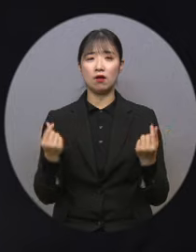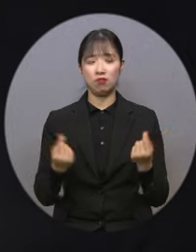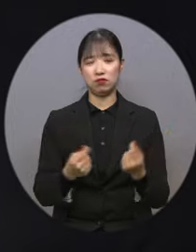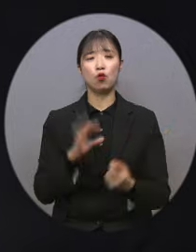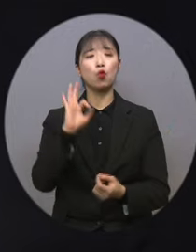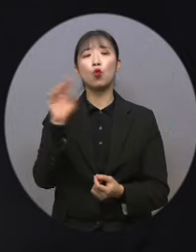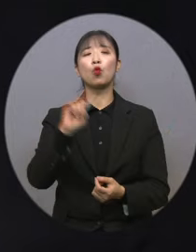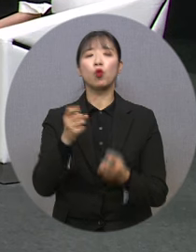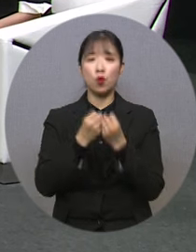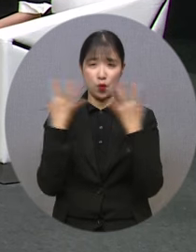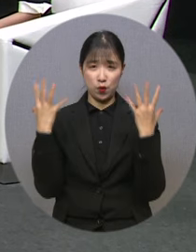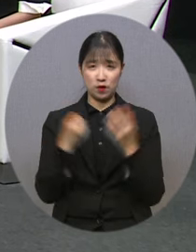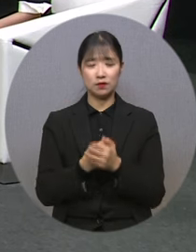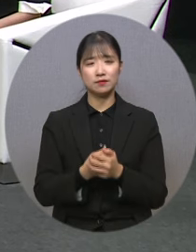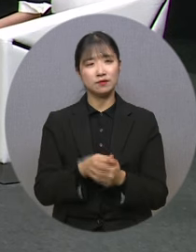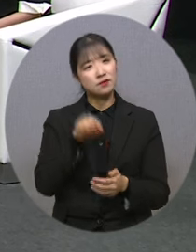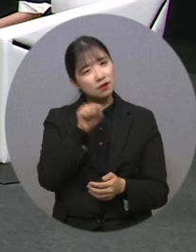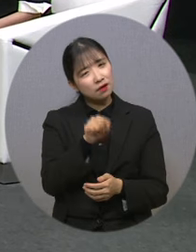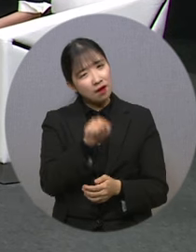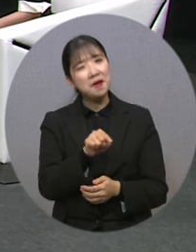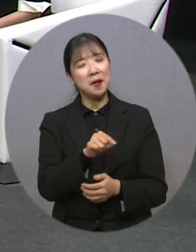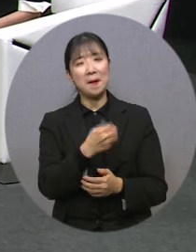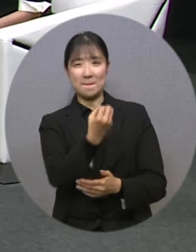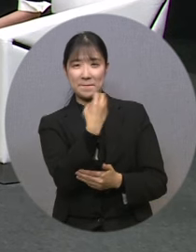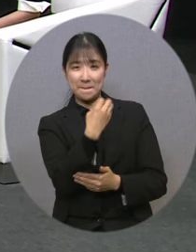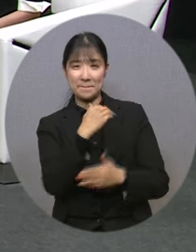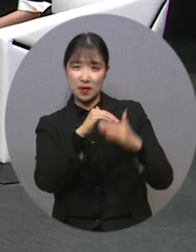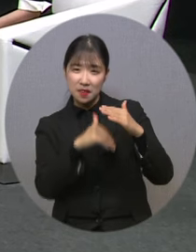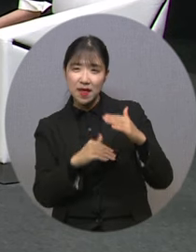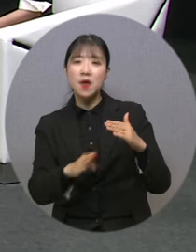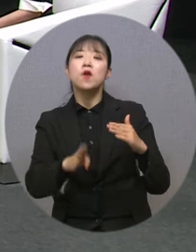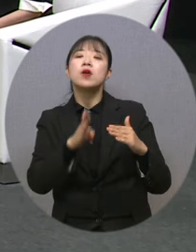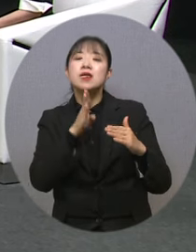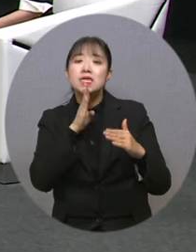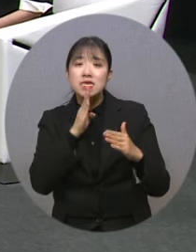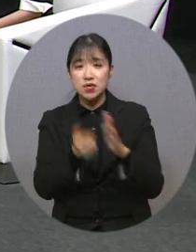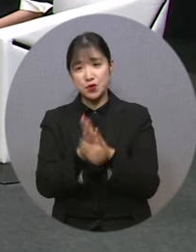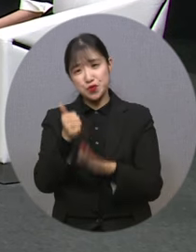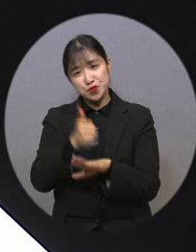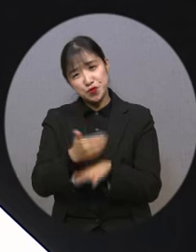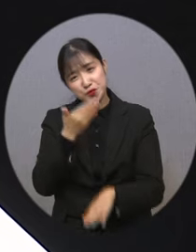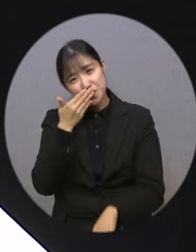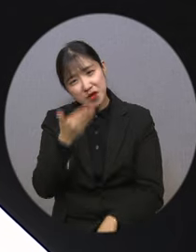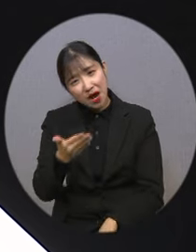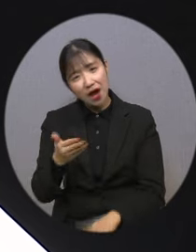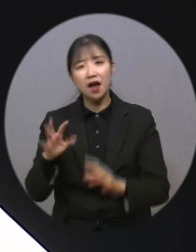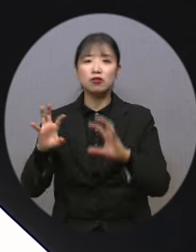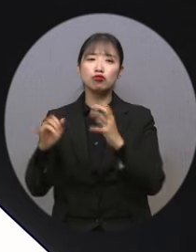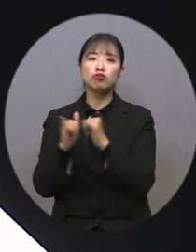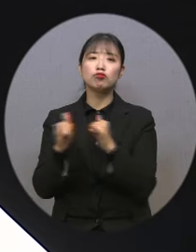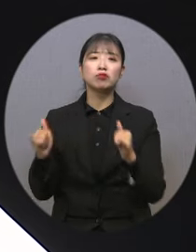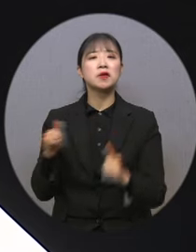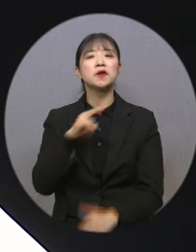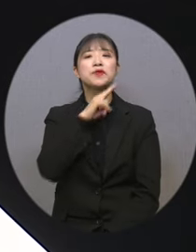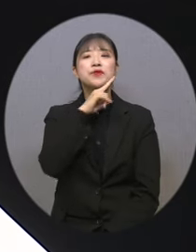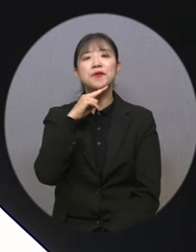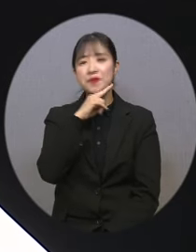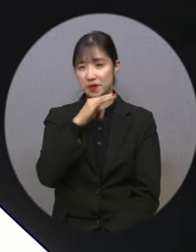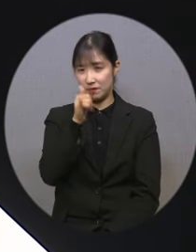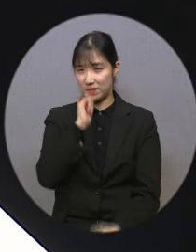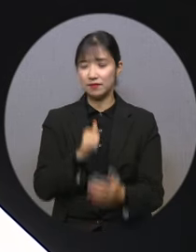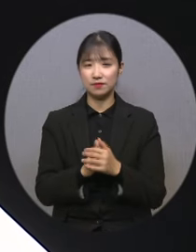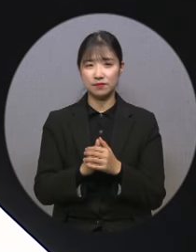실현 가능성 으로 옮길 수가 있느냐 100% 할 수 있 국민들이 끌구 심을 간단한